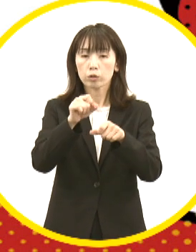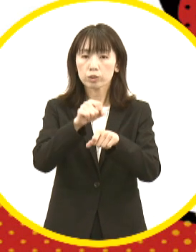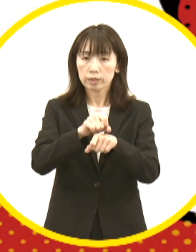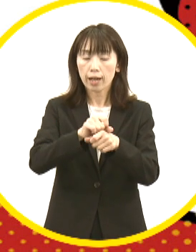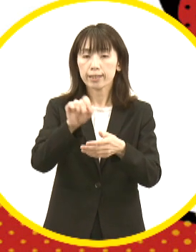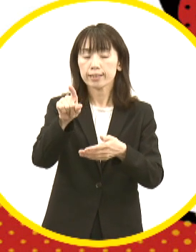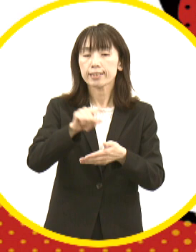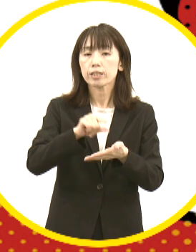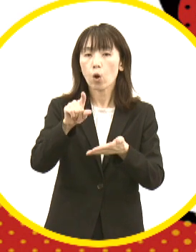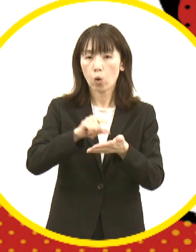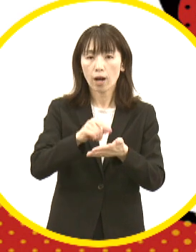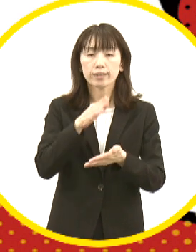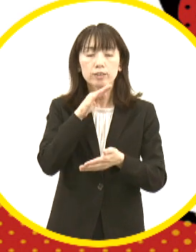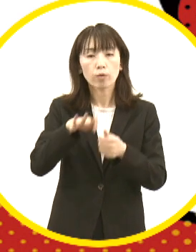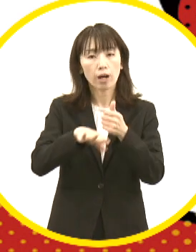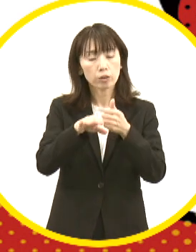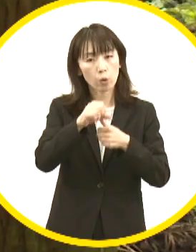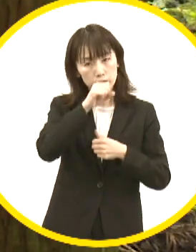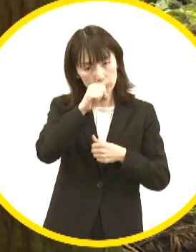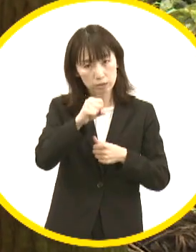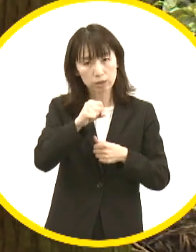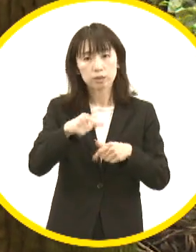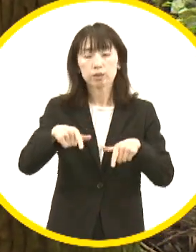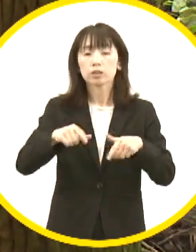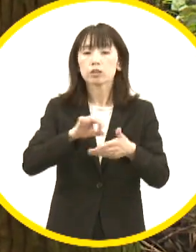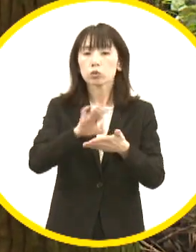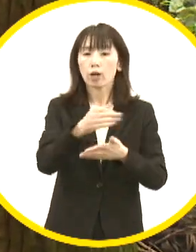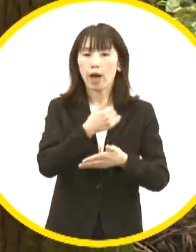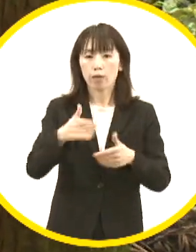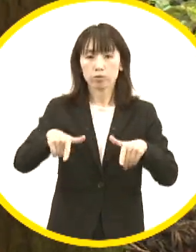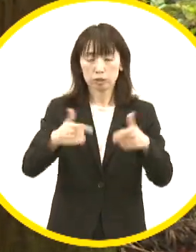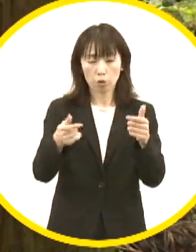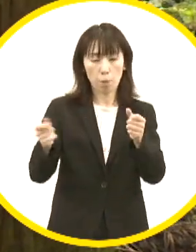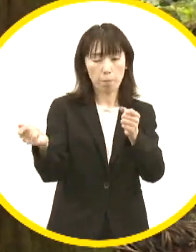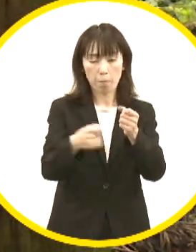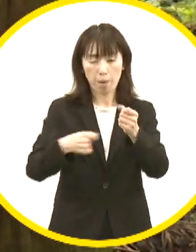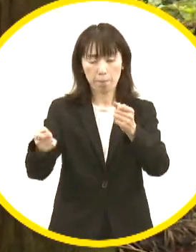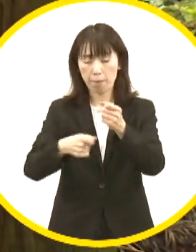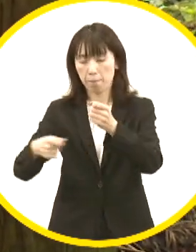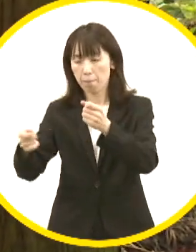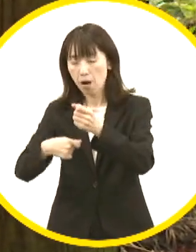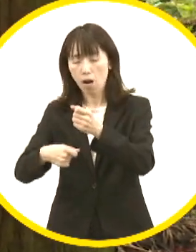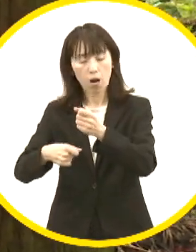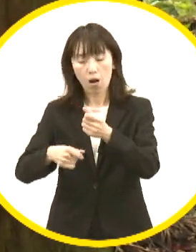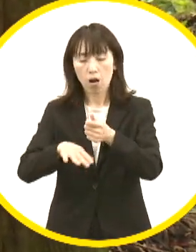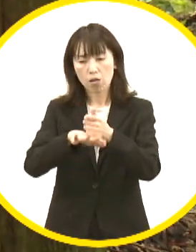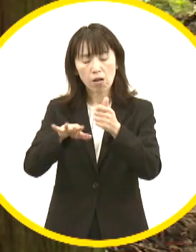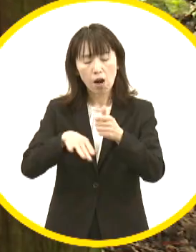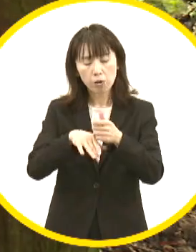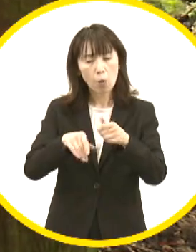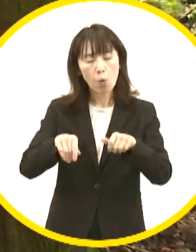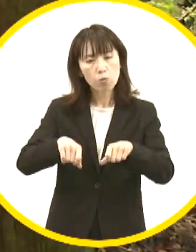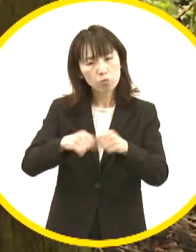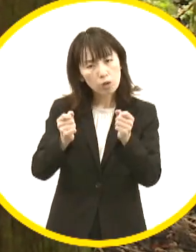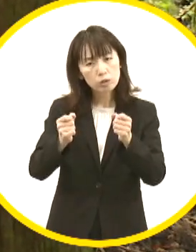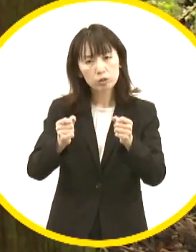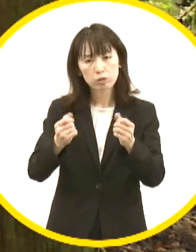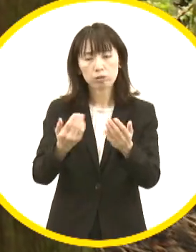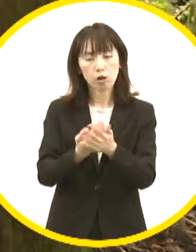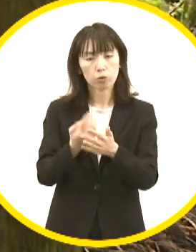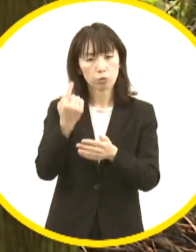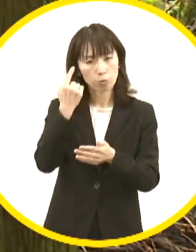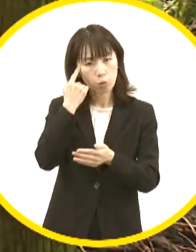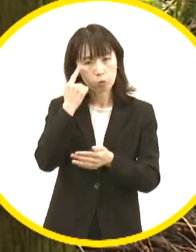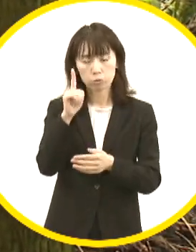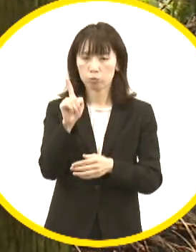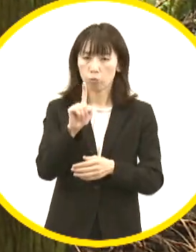用が実は環境にいい。 使える木を大量に切っちゃうとなんか環境破壊とかになりそうだな